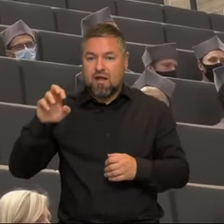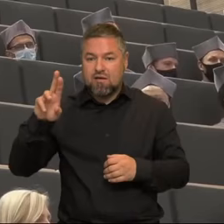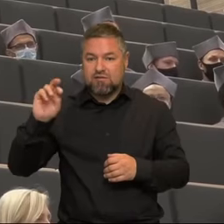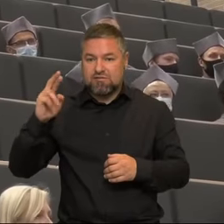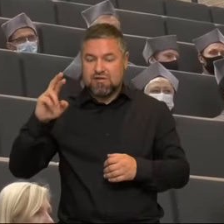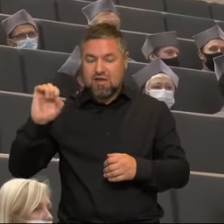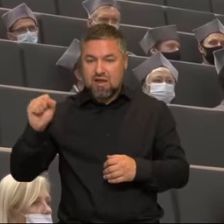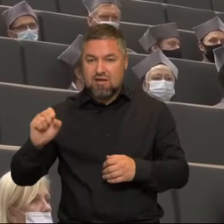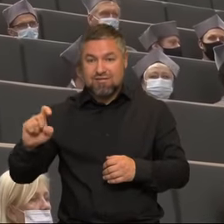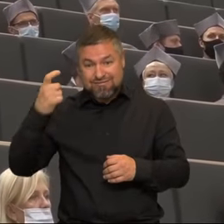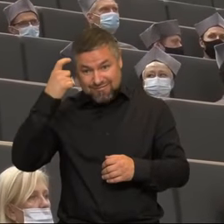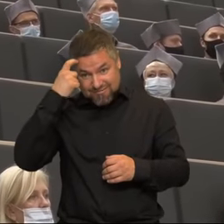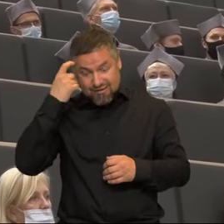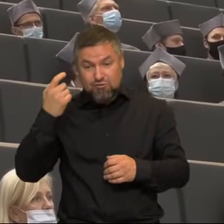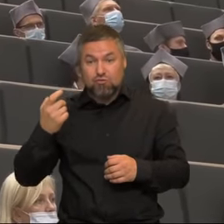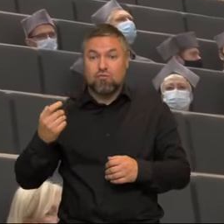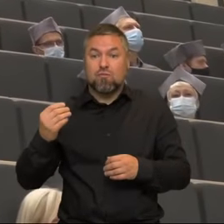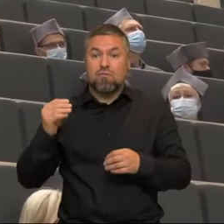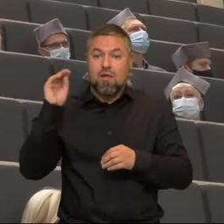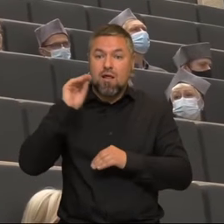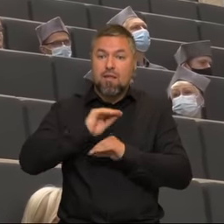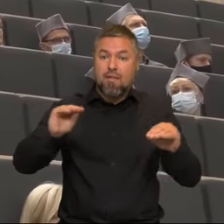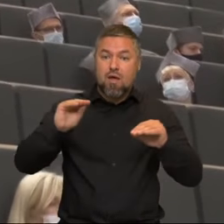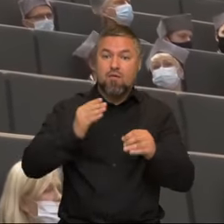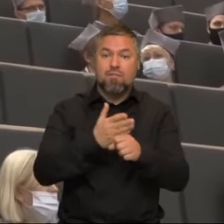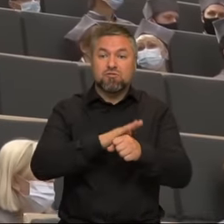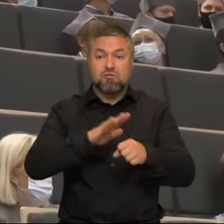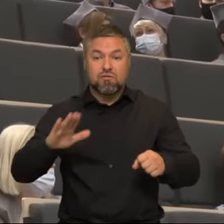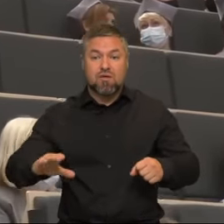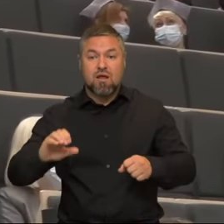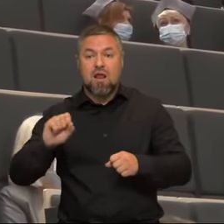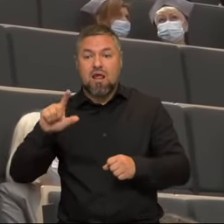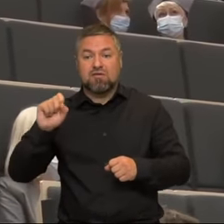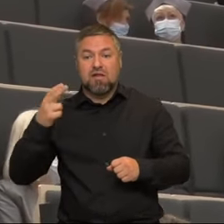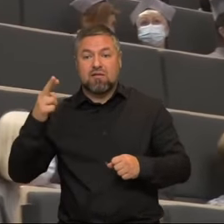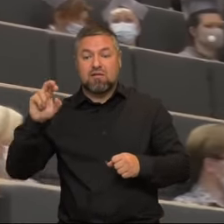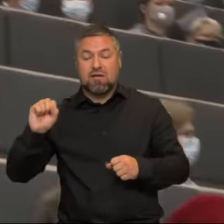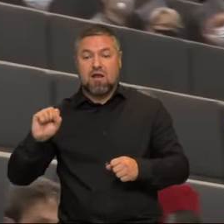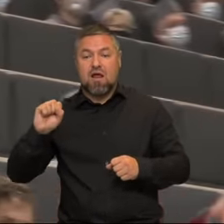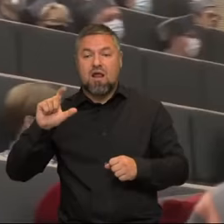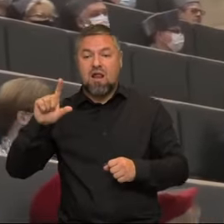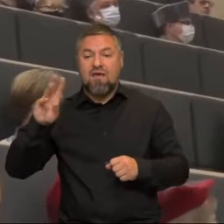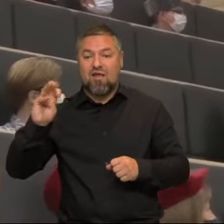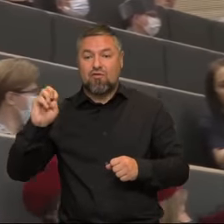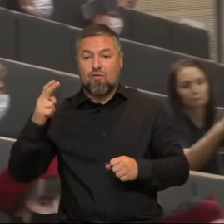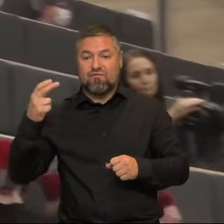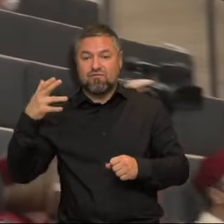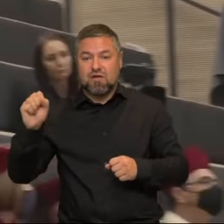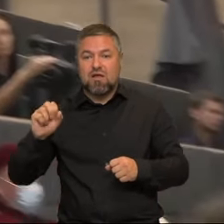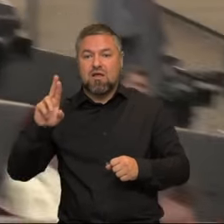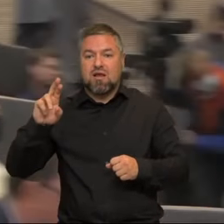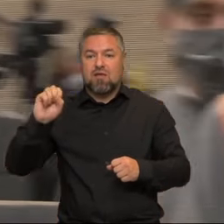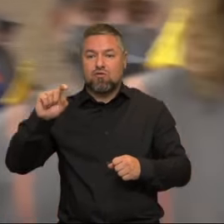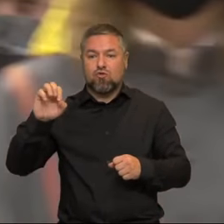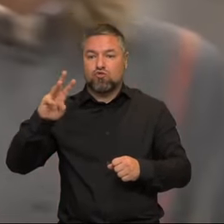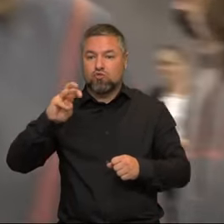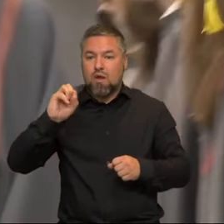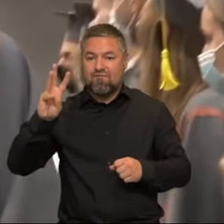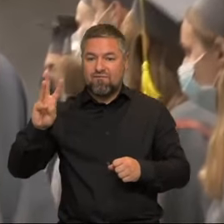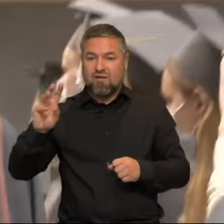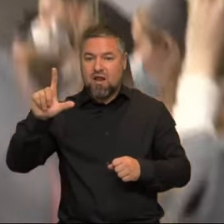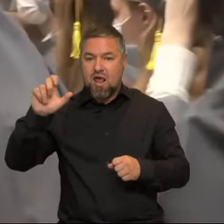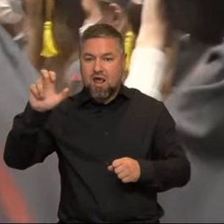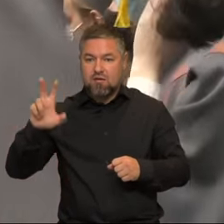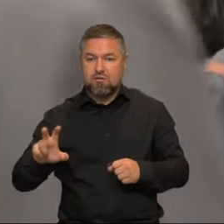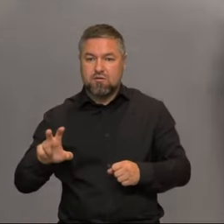Z Centrum Kształcenia Międzynarodowego Aleksandra Lewandowska i Radosław Lech. Bardzo